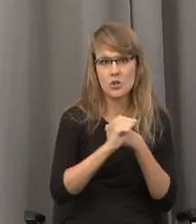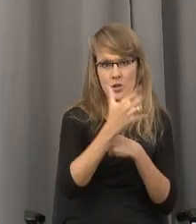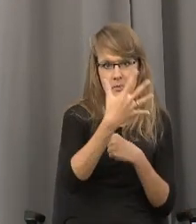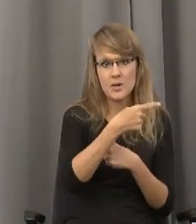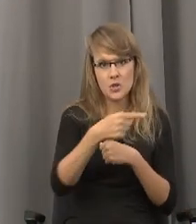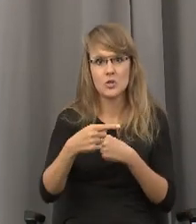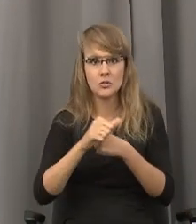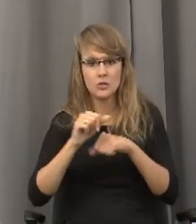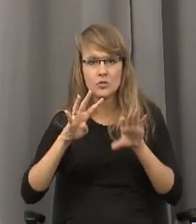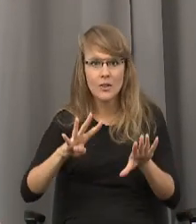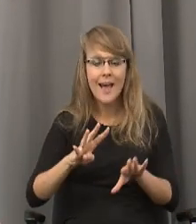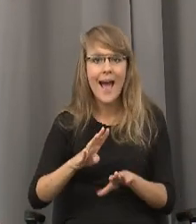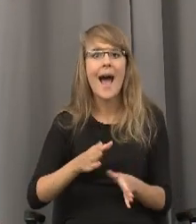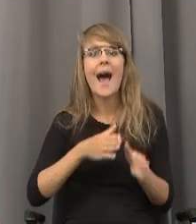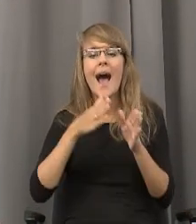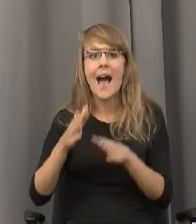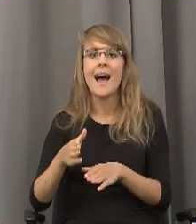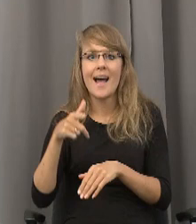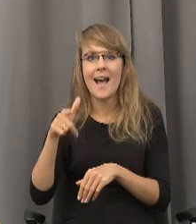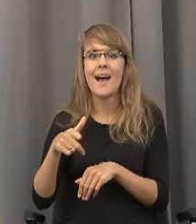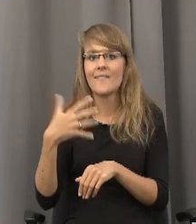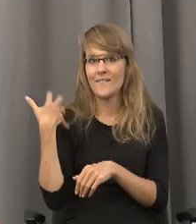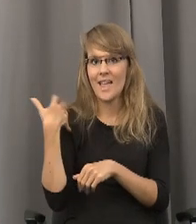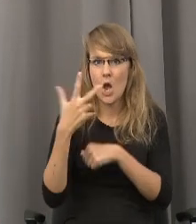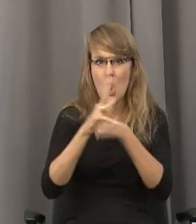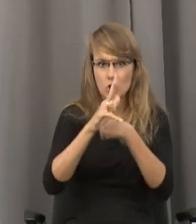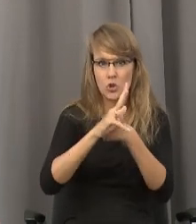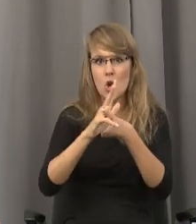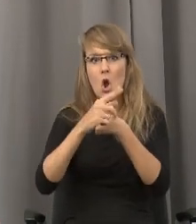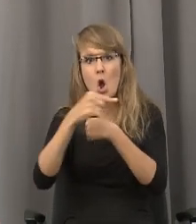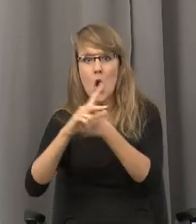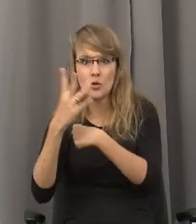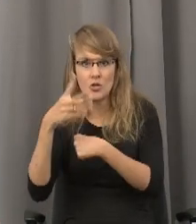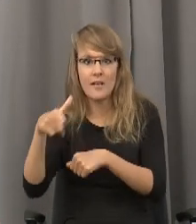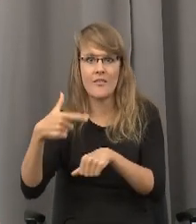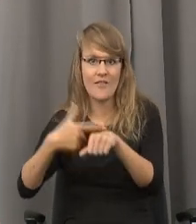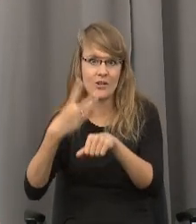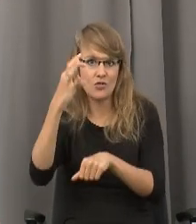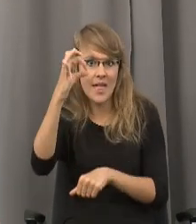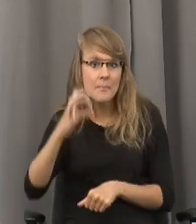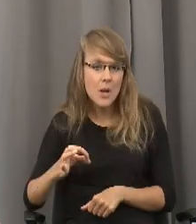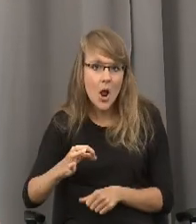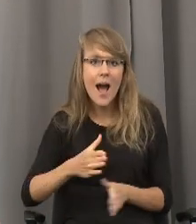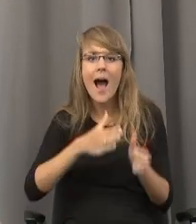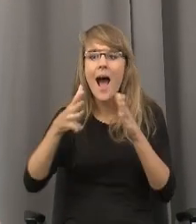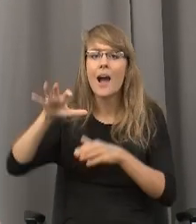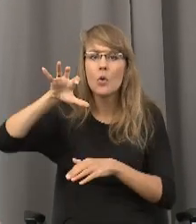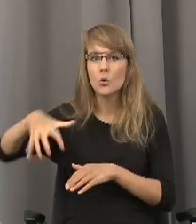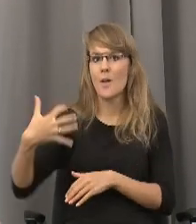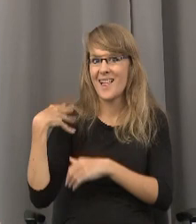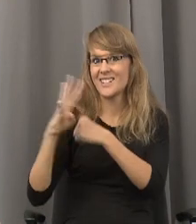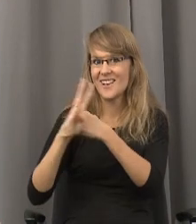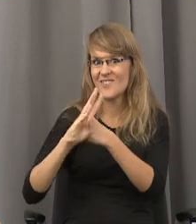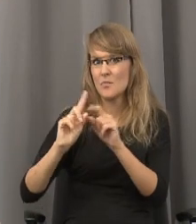lat, ale już 23% w wieku 80-84 lata, zaś w grupie